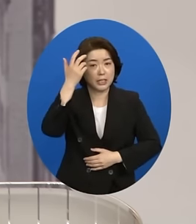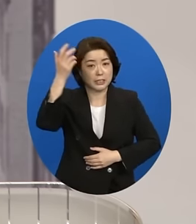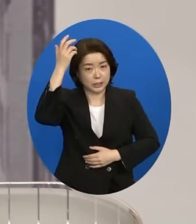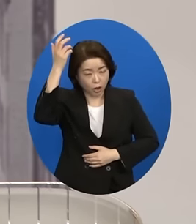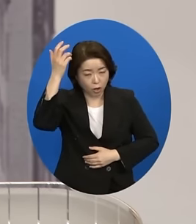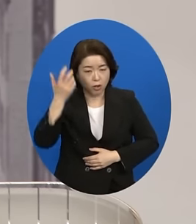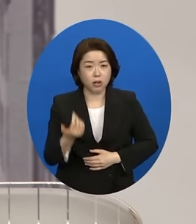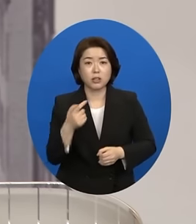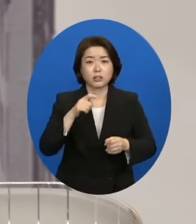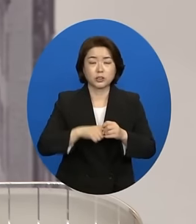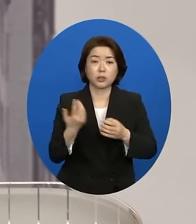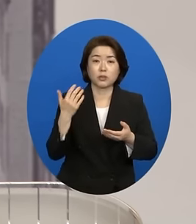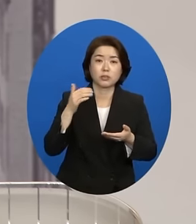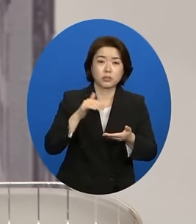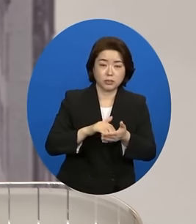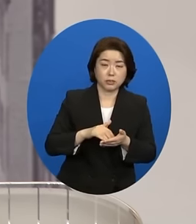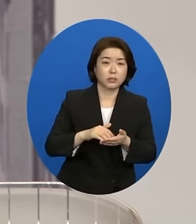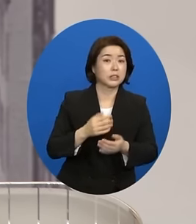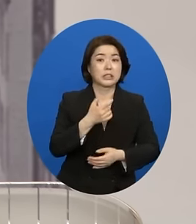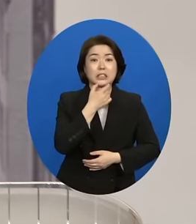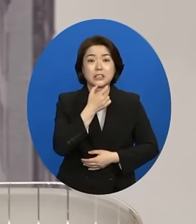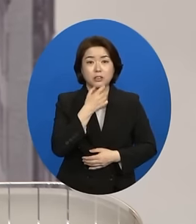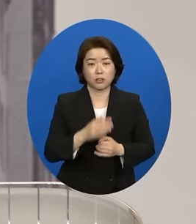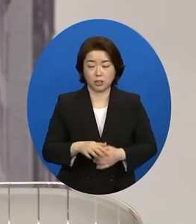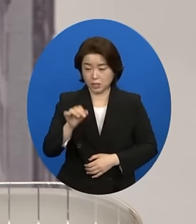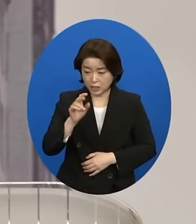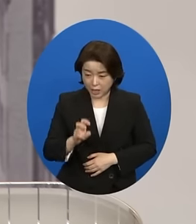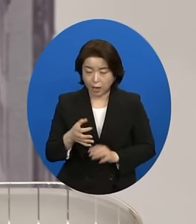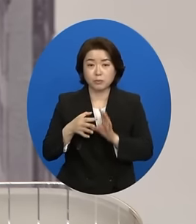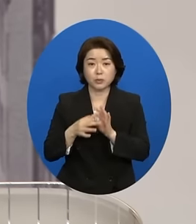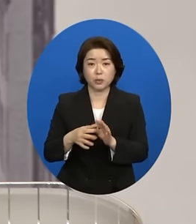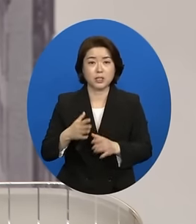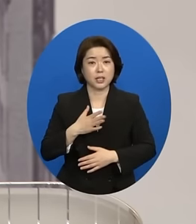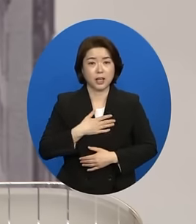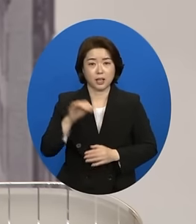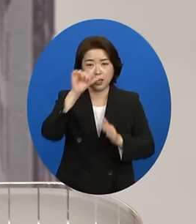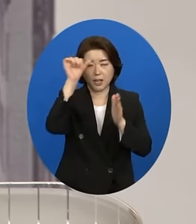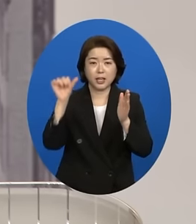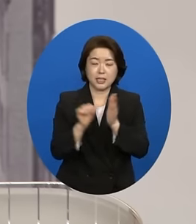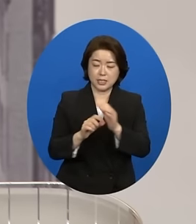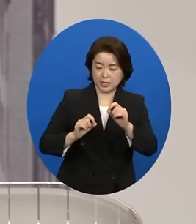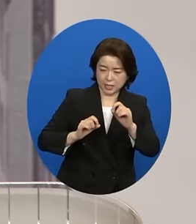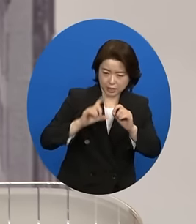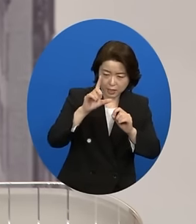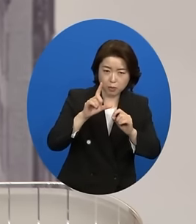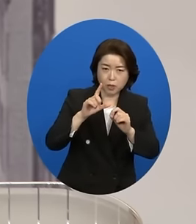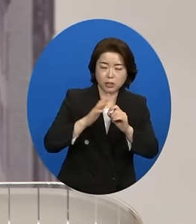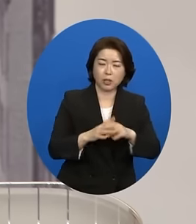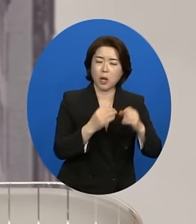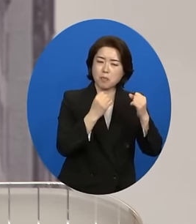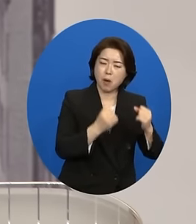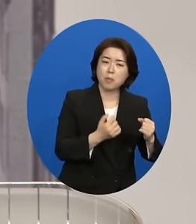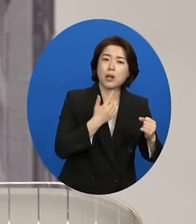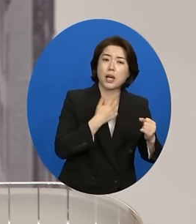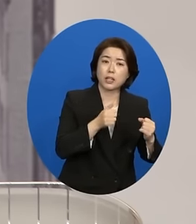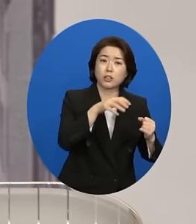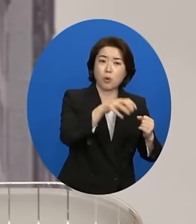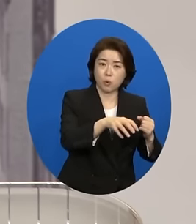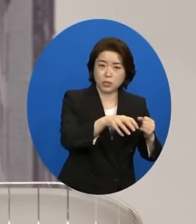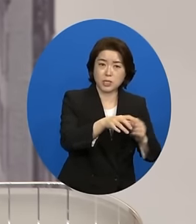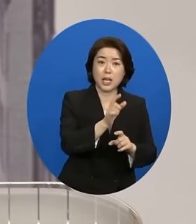돌아가고 싶지 않습니다. 이 암을 통해서 제가 인생의 대부분이 머물러야 했던 곳에